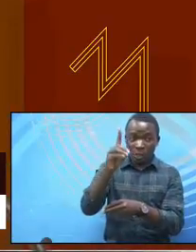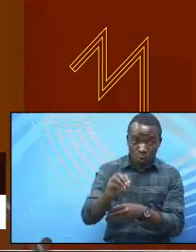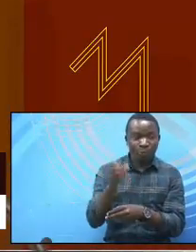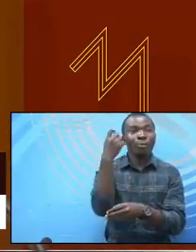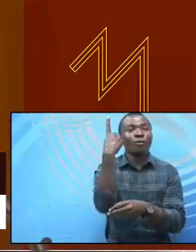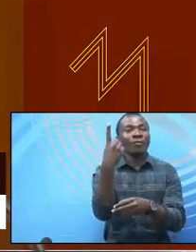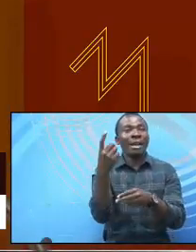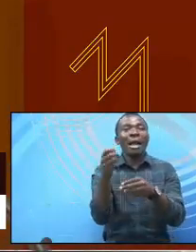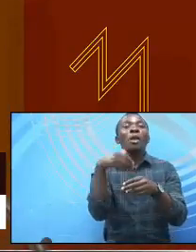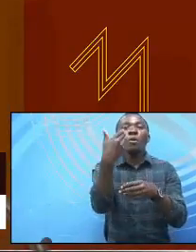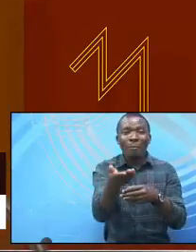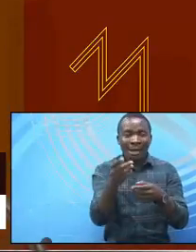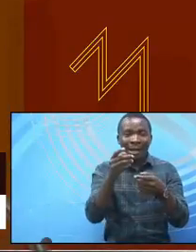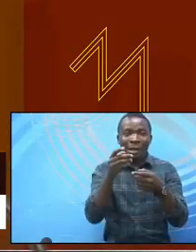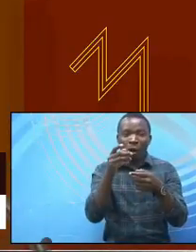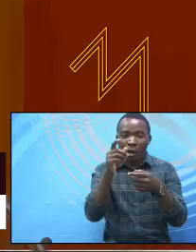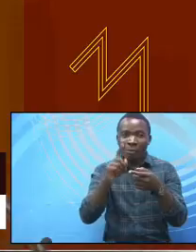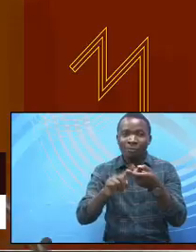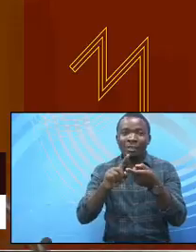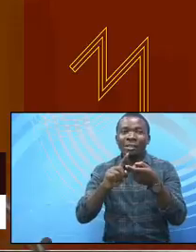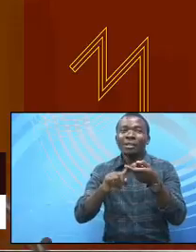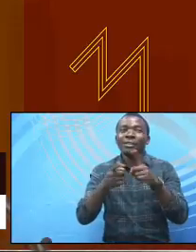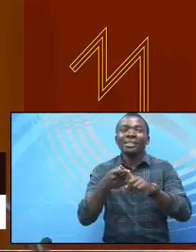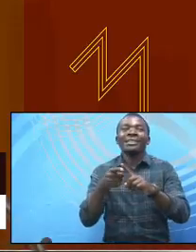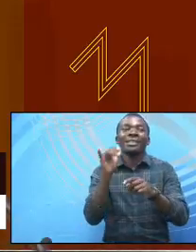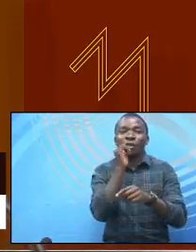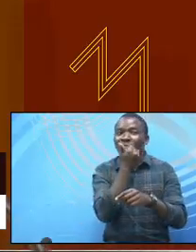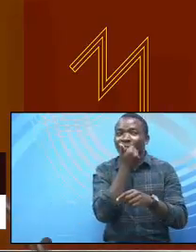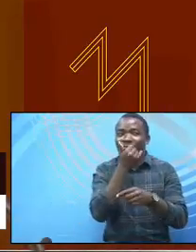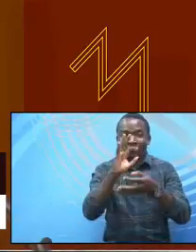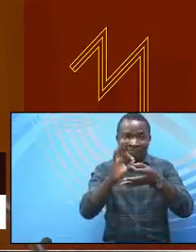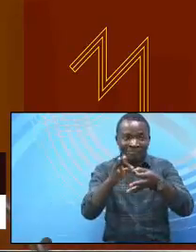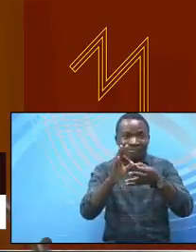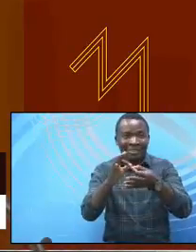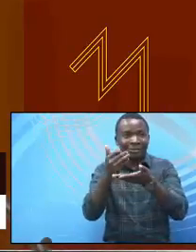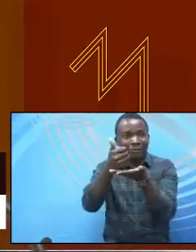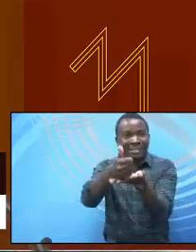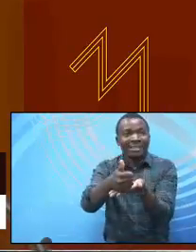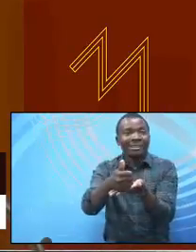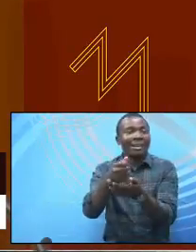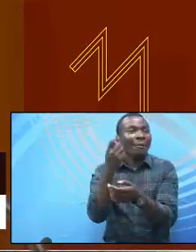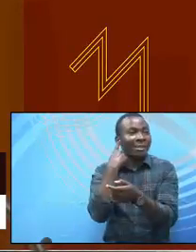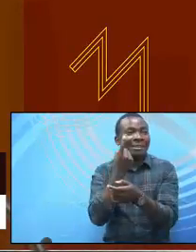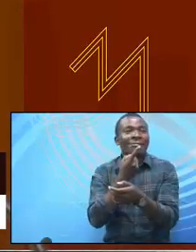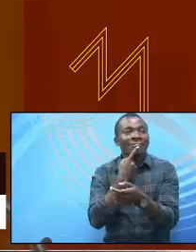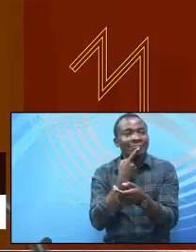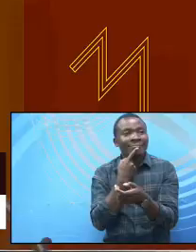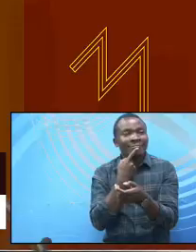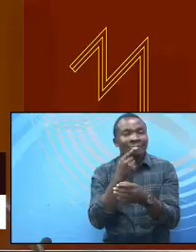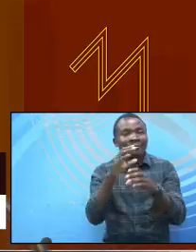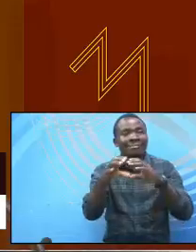birumvikana hanyuma mugenzi wanjye Musabyimana Joseph akaba ari kubafasha mu gusemura